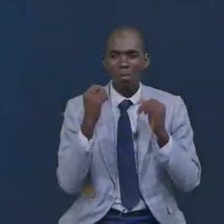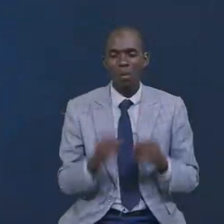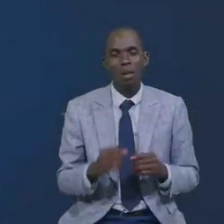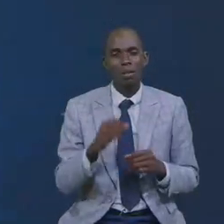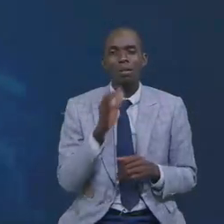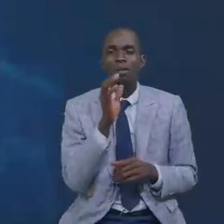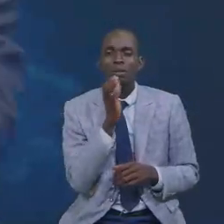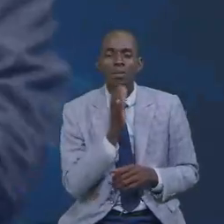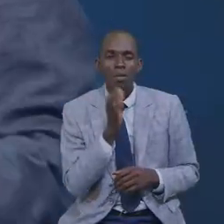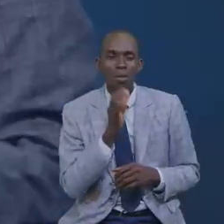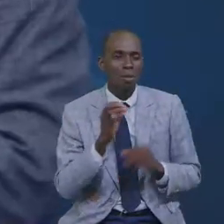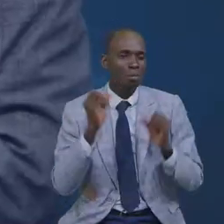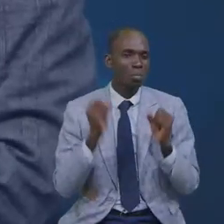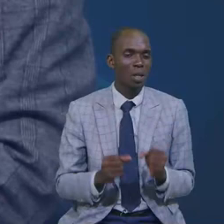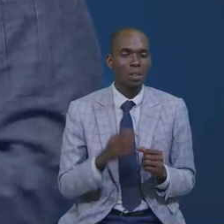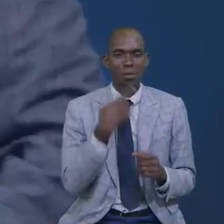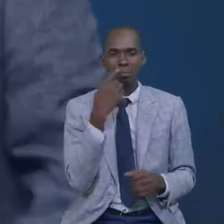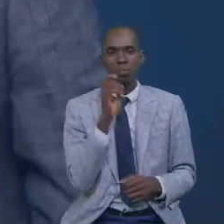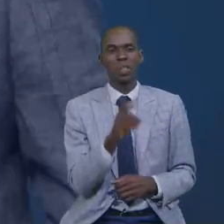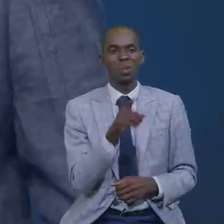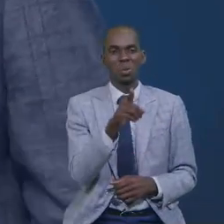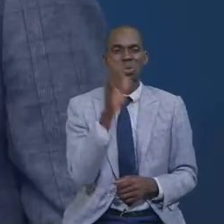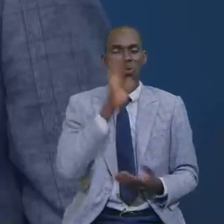maléfiques des puissances occultes